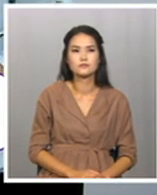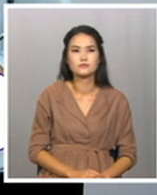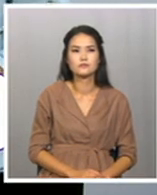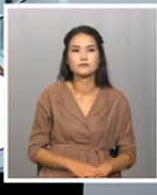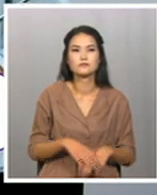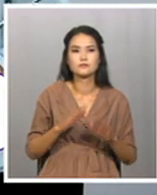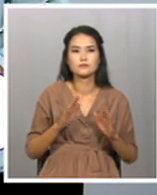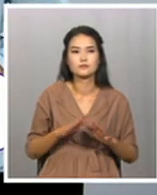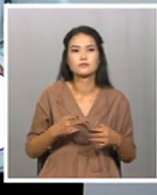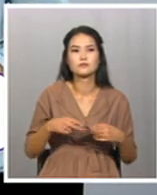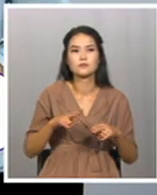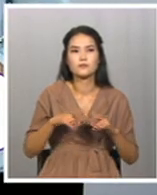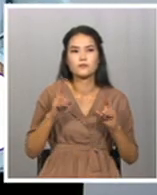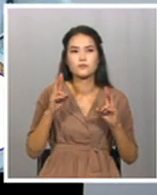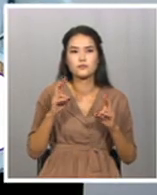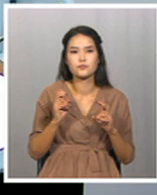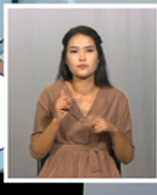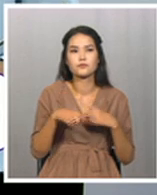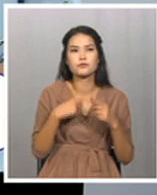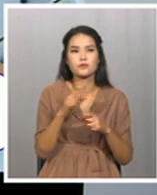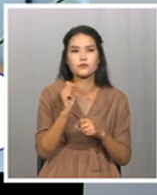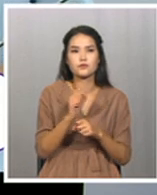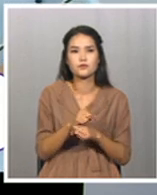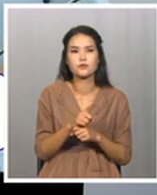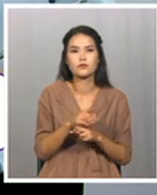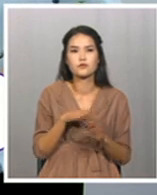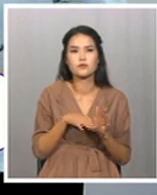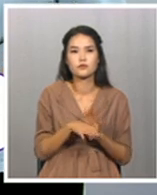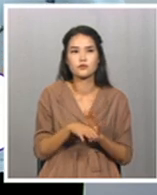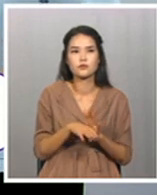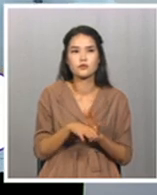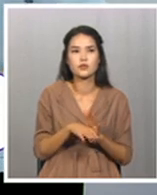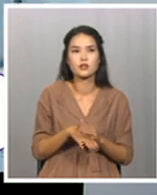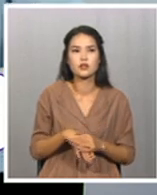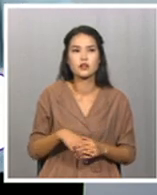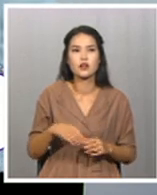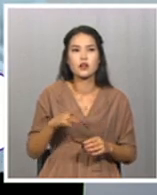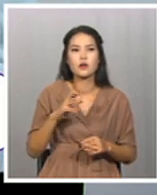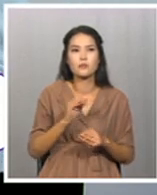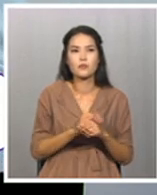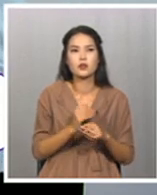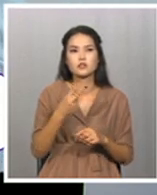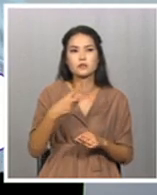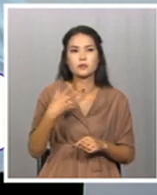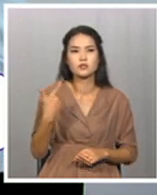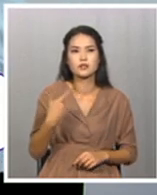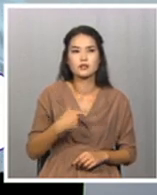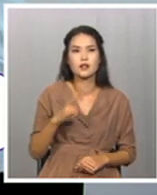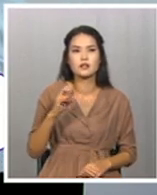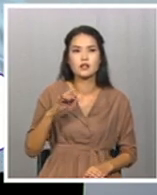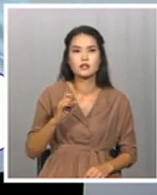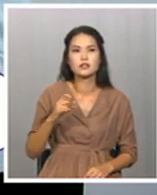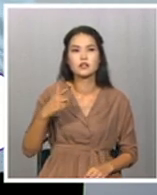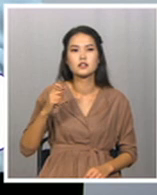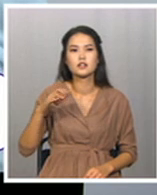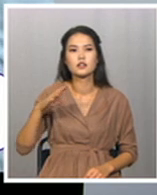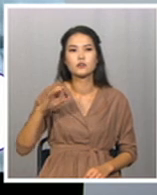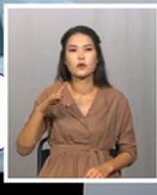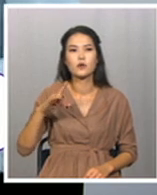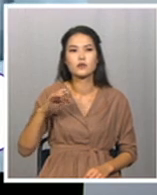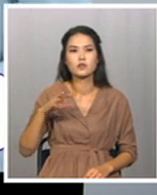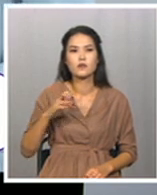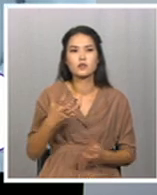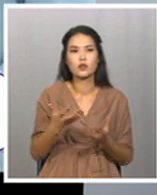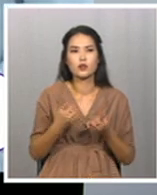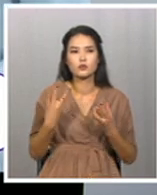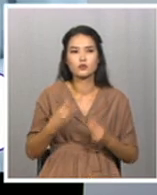Осы мәліметтерді негізге ала отырып, келесі тапсырманы орындап көріңіздер. Массасы 24 грамм натрийдің дигидрофосфатын